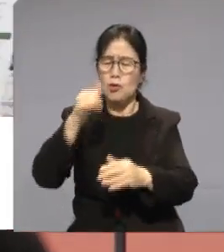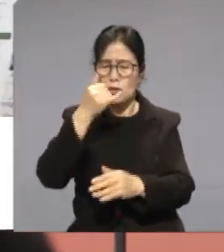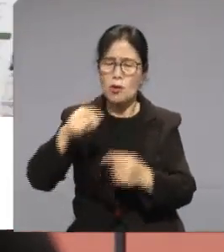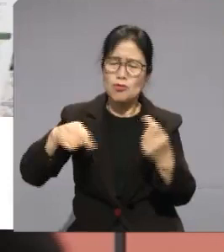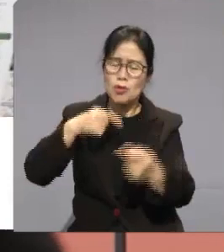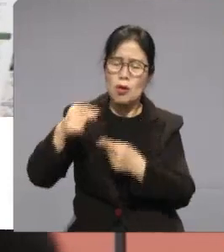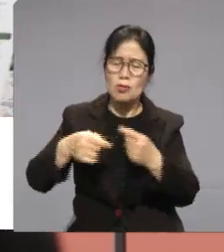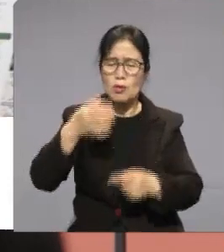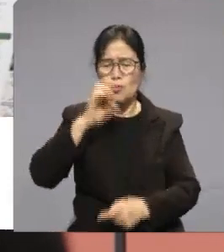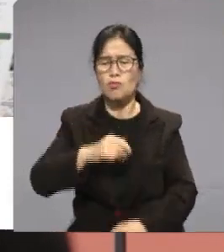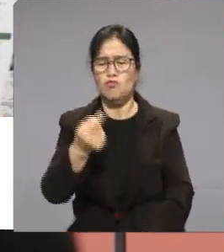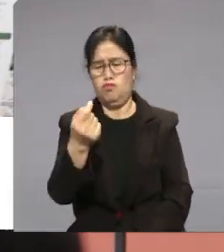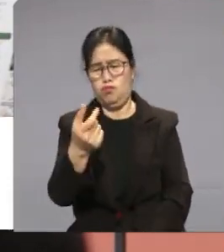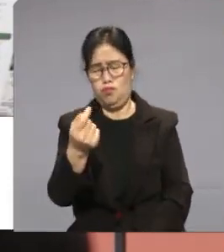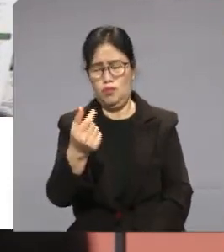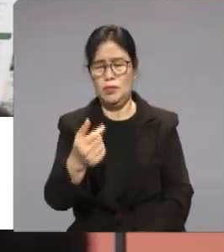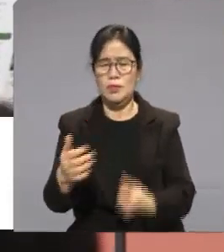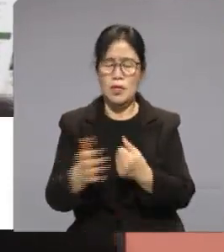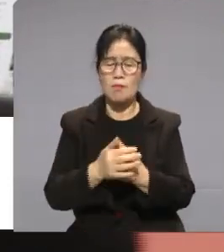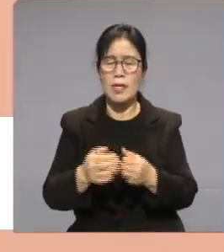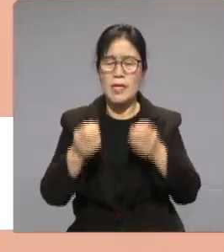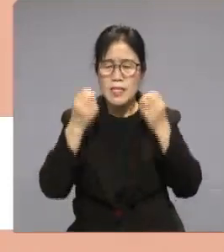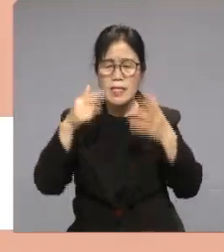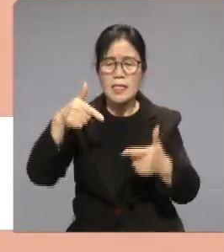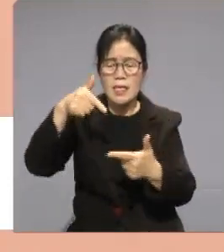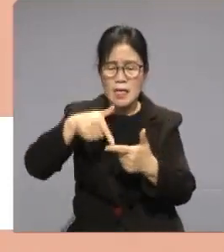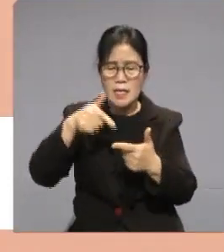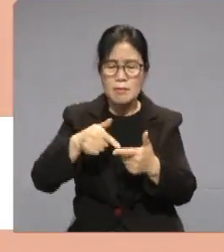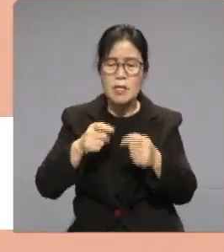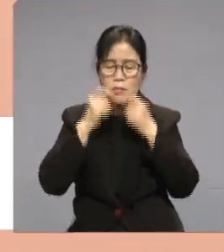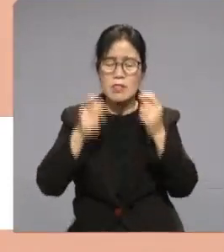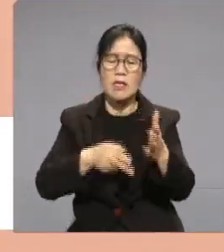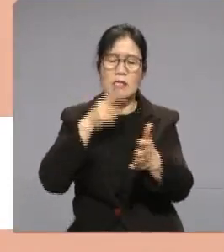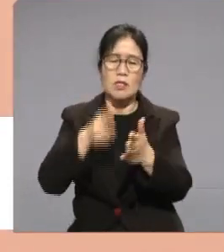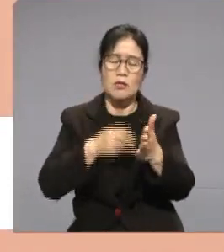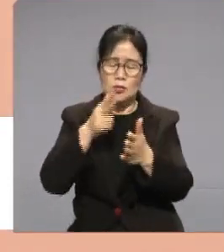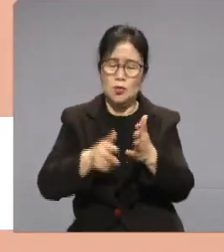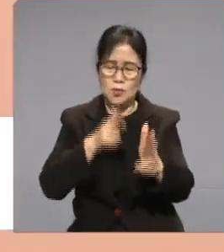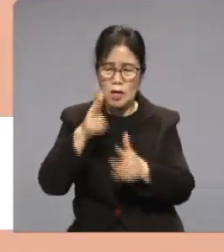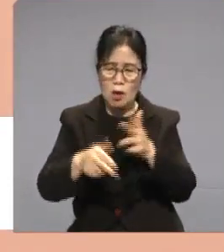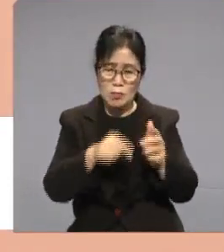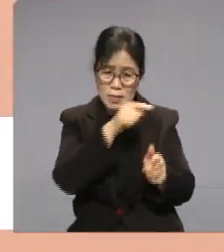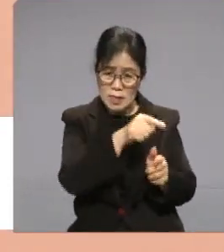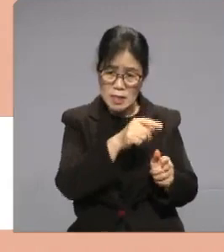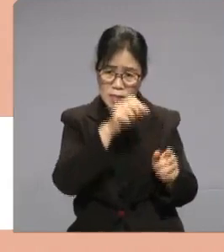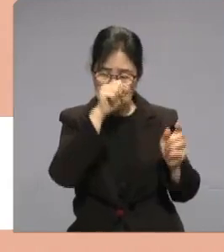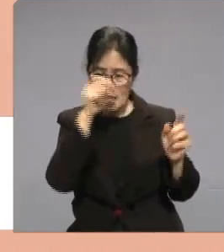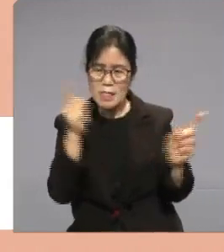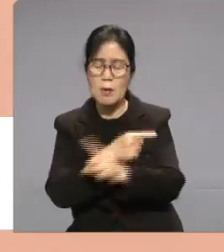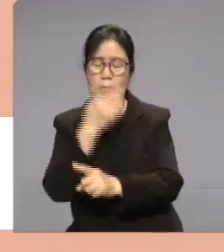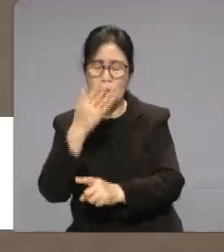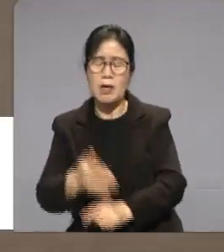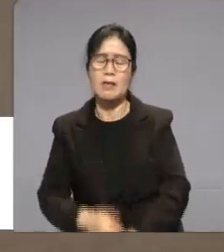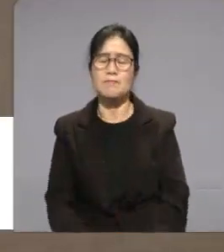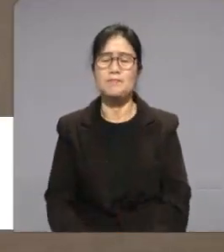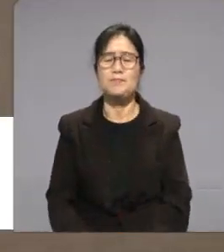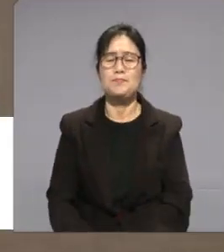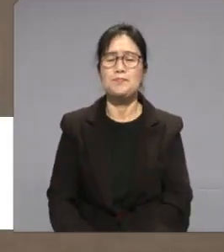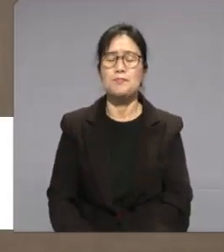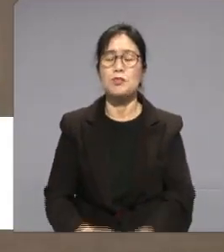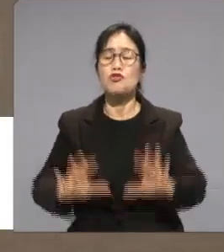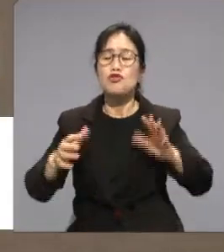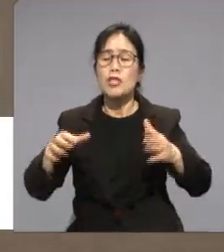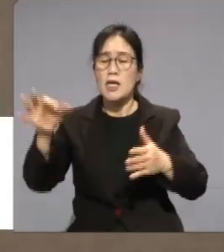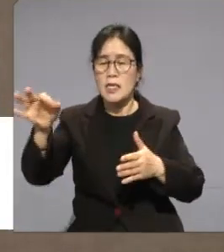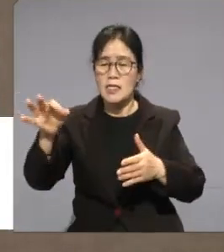운영상 비효율적인 부분이 있다며 신강남선 민자철도 사업은 이를 개선할 수 있다고 말했습니다. 이어 국가